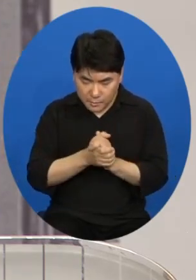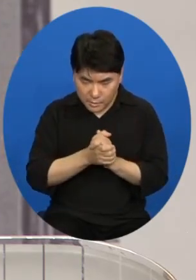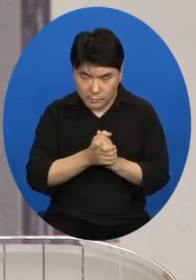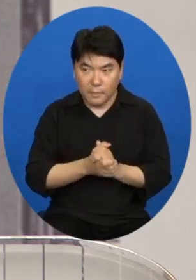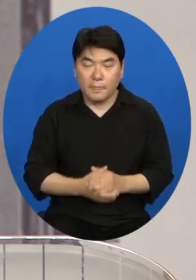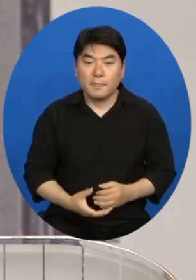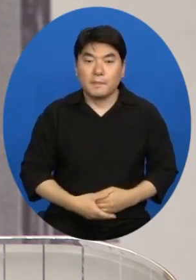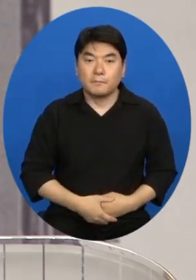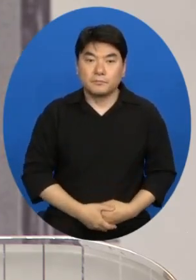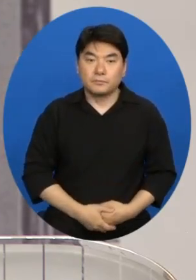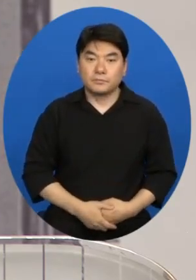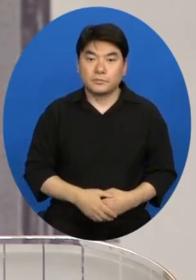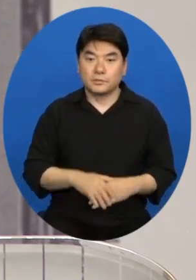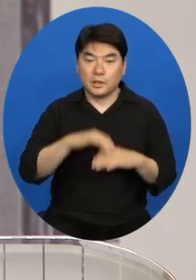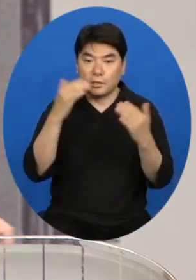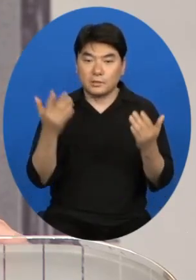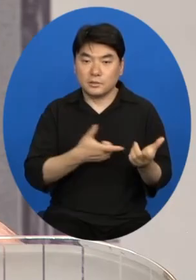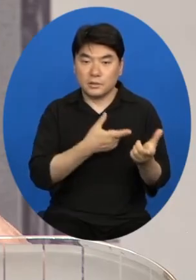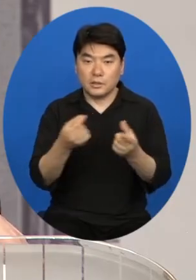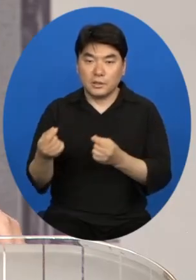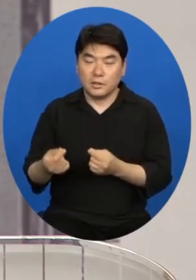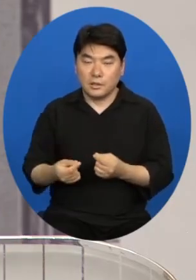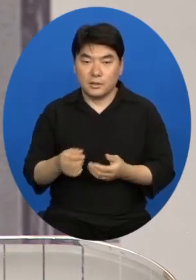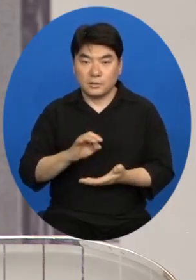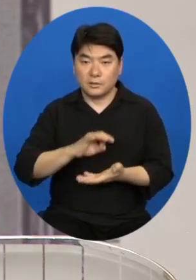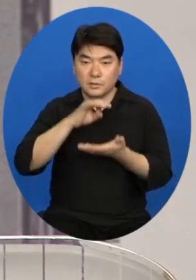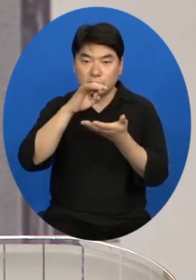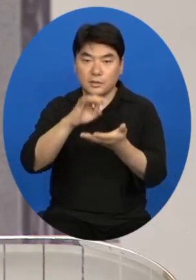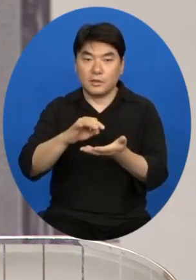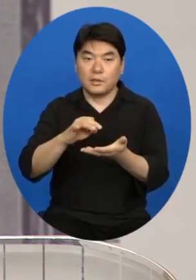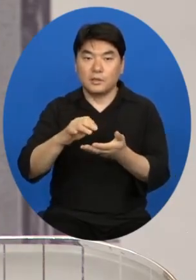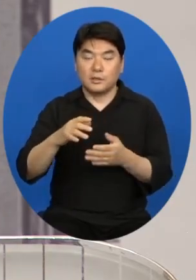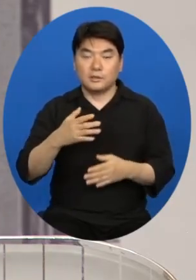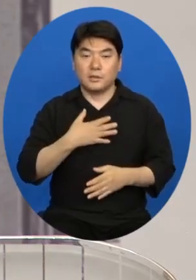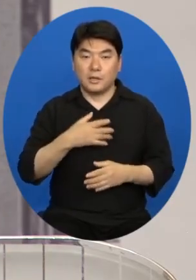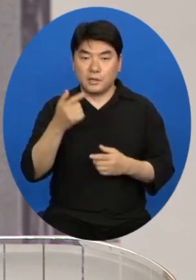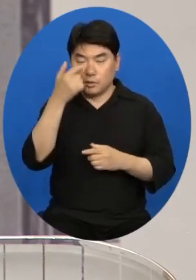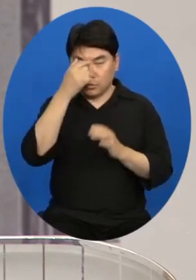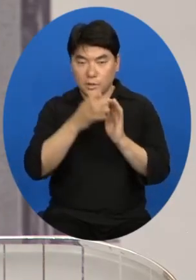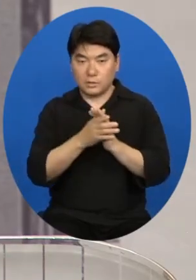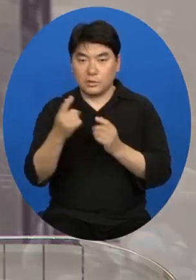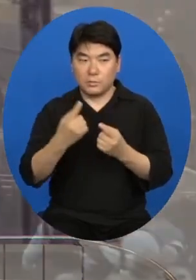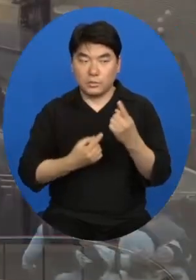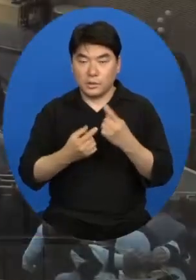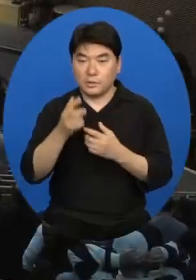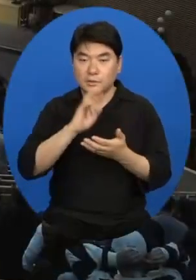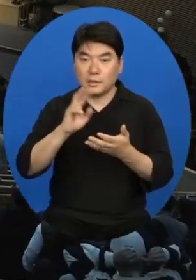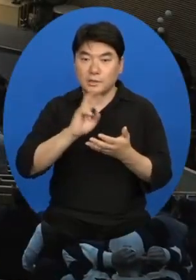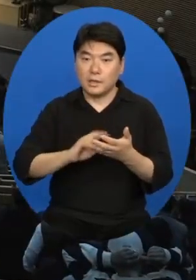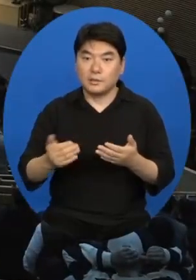아멘. 우리 다 같이 일어나셔서 봉헌하면서 나의 기도하는 것보다 우리 함께 찬양하겠습니다.